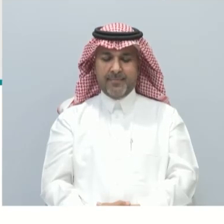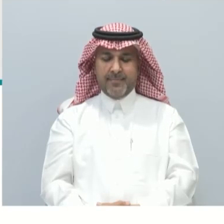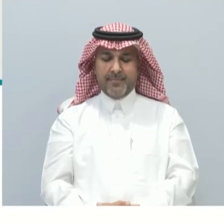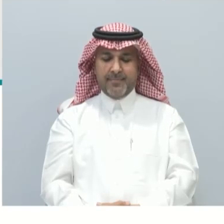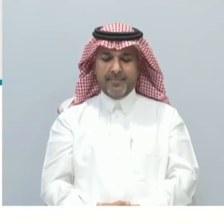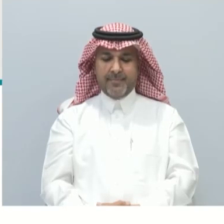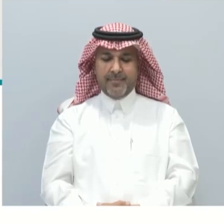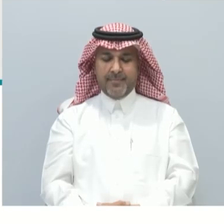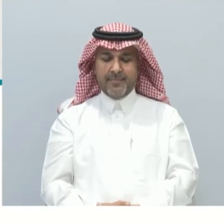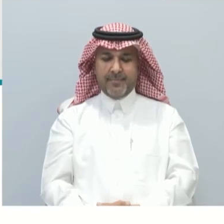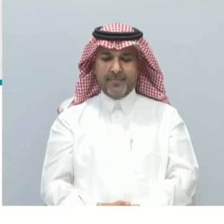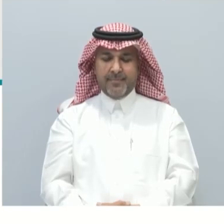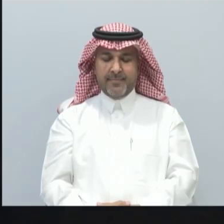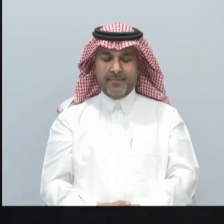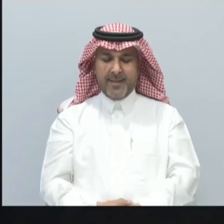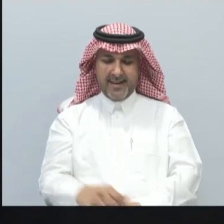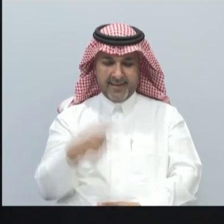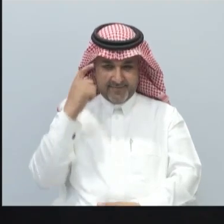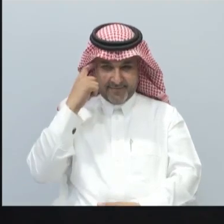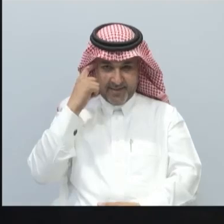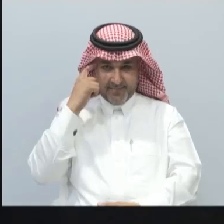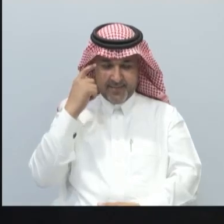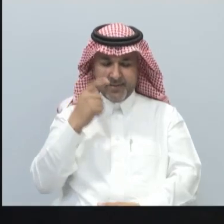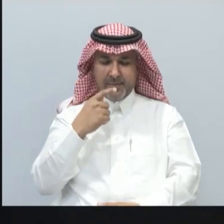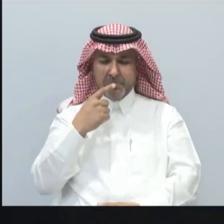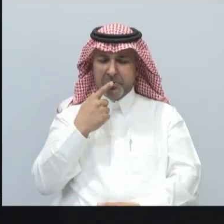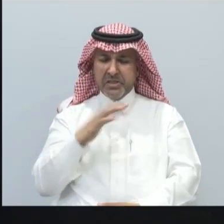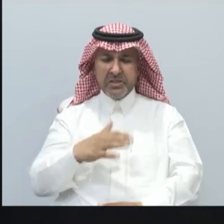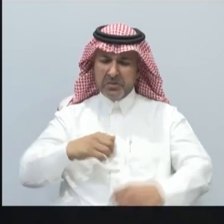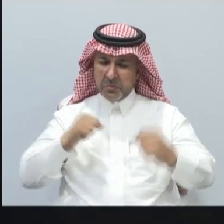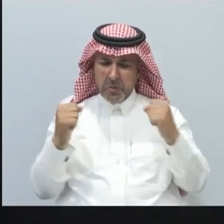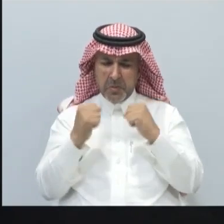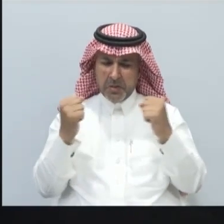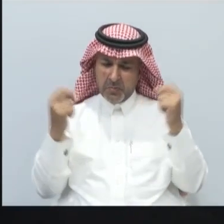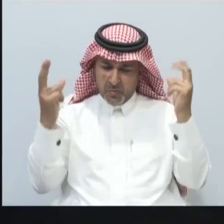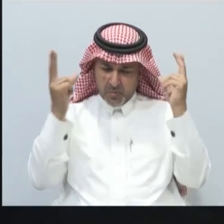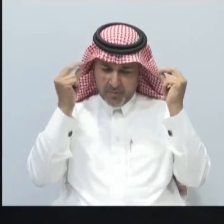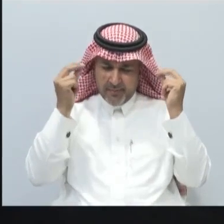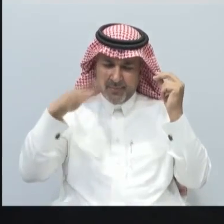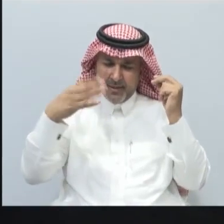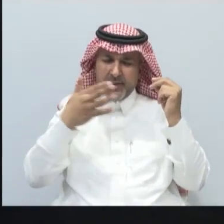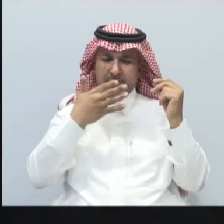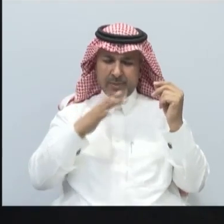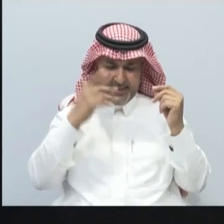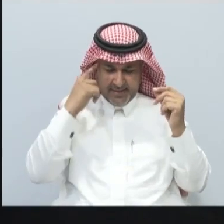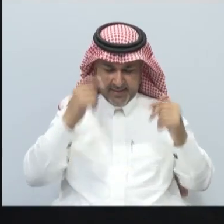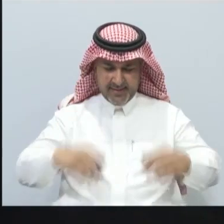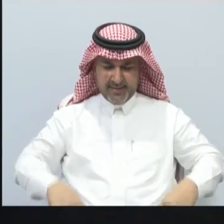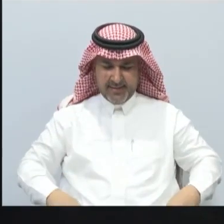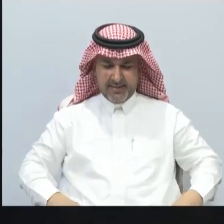امامنا وبهذا السؤال يعني انه يكون بحمد الله تعالى انتهينا من درسنا المتعلق بالدوال الاسيه